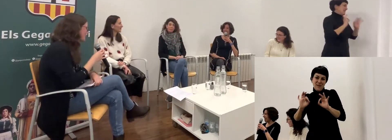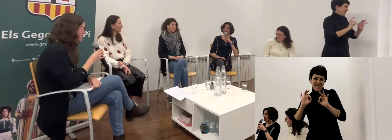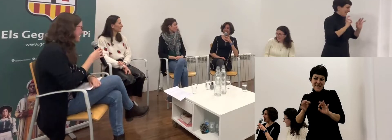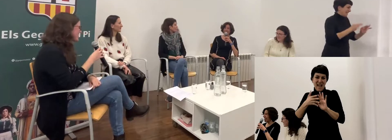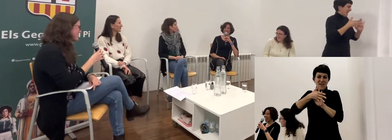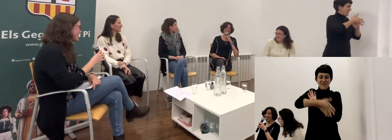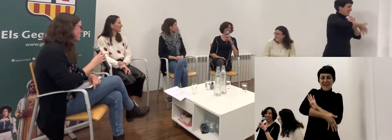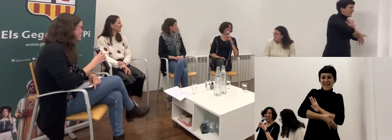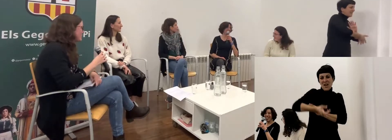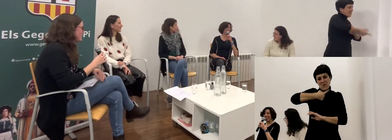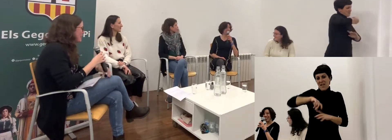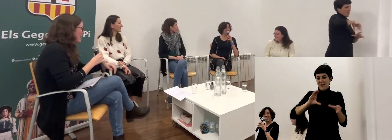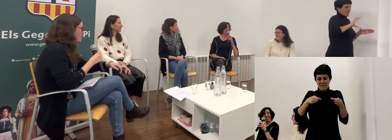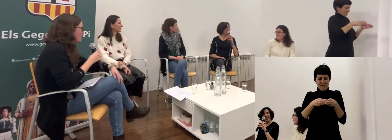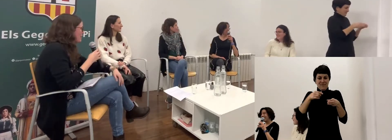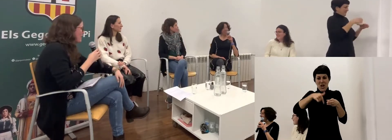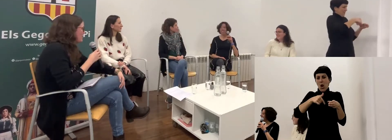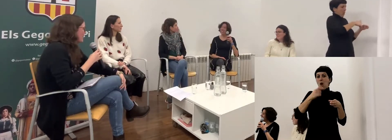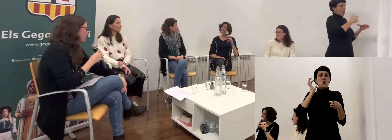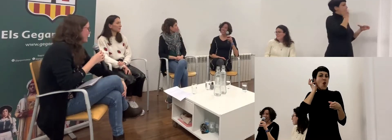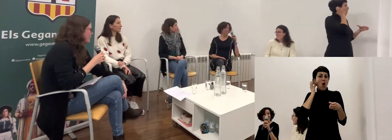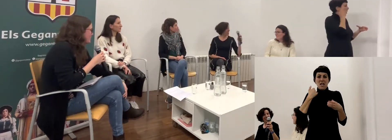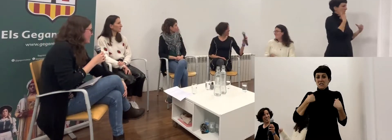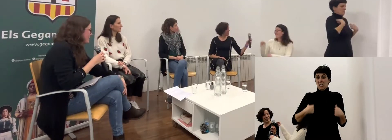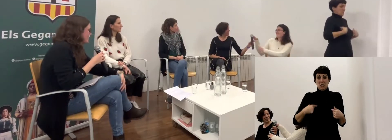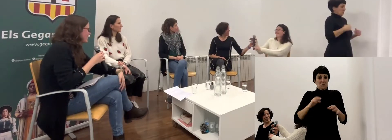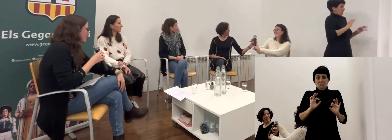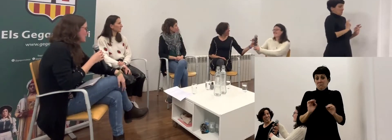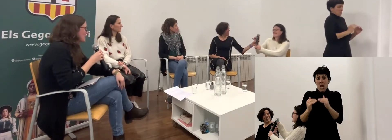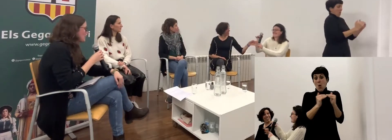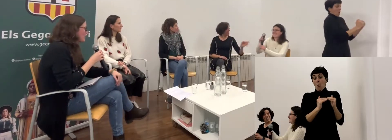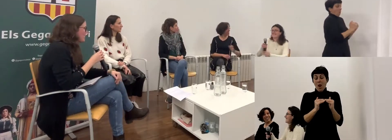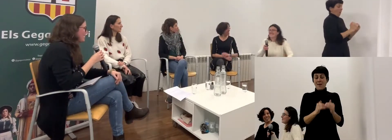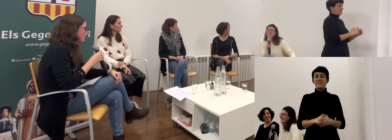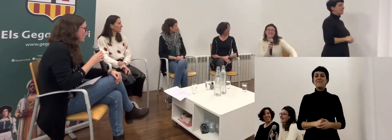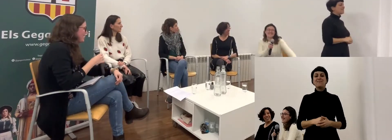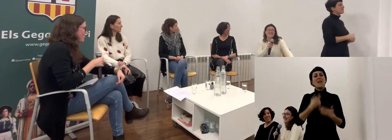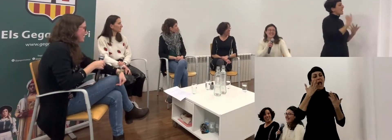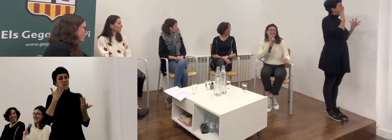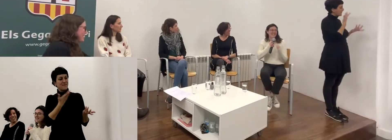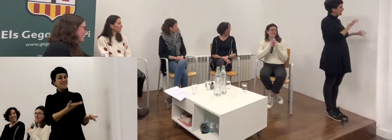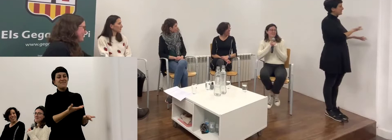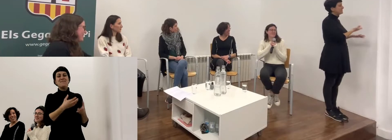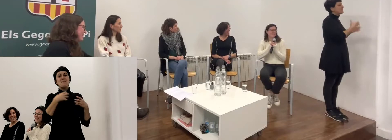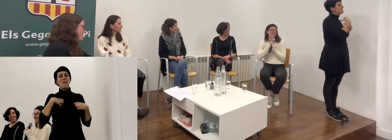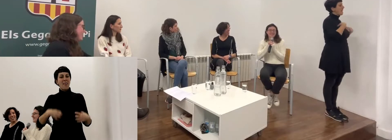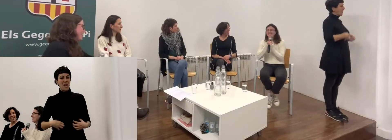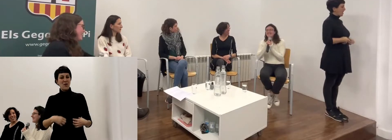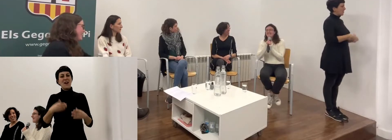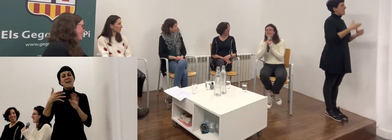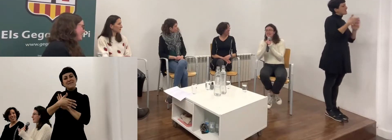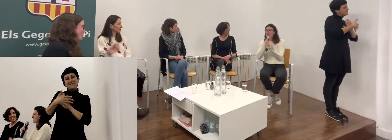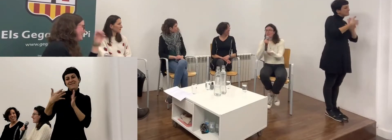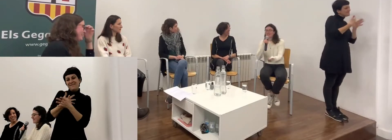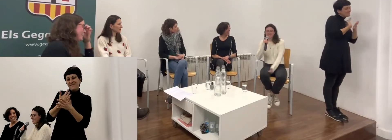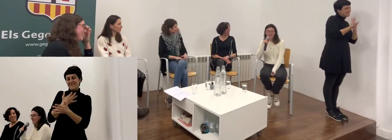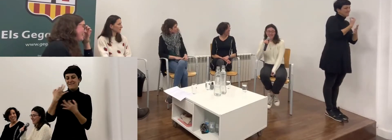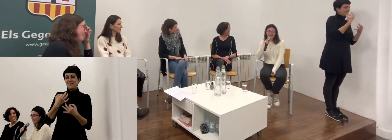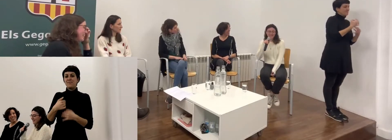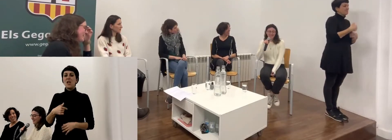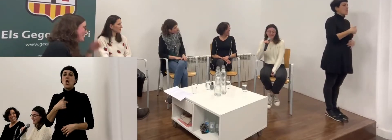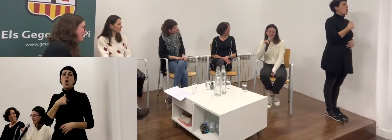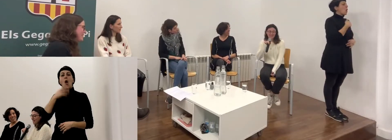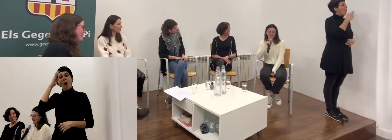sí. Exacte. A veure, Badalona, què ens explica? Hola. Jo vinc en